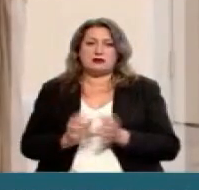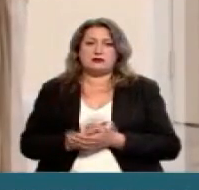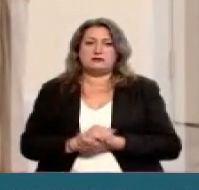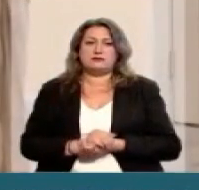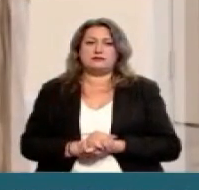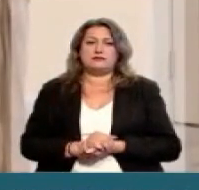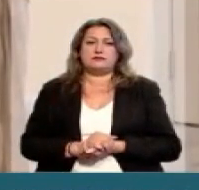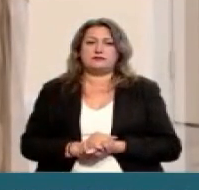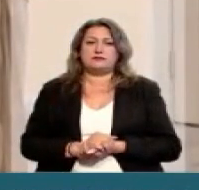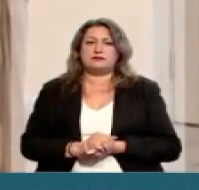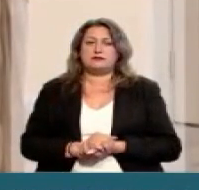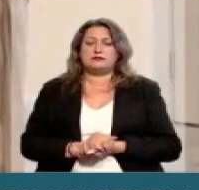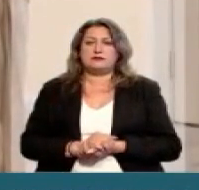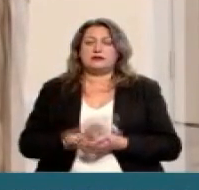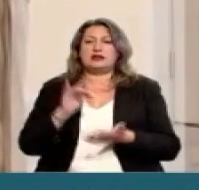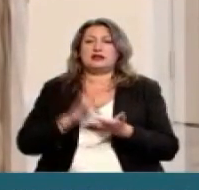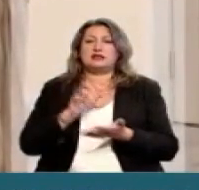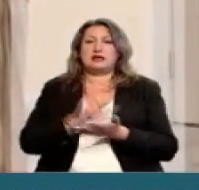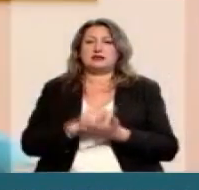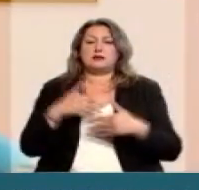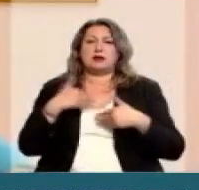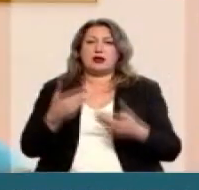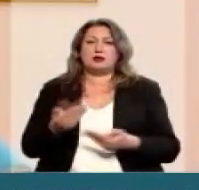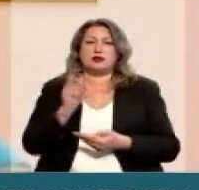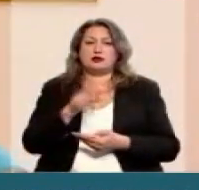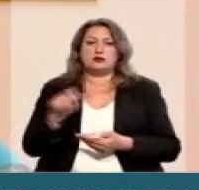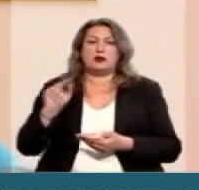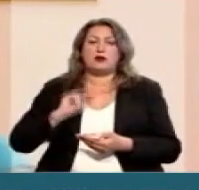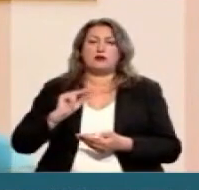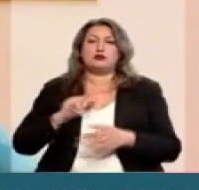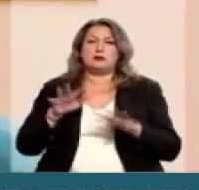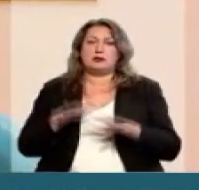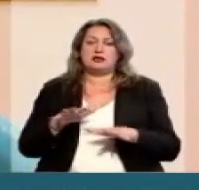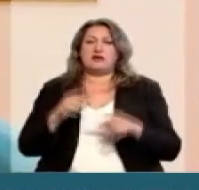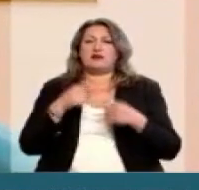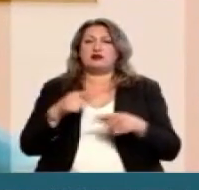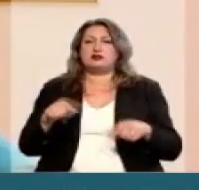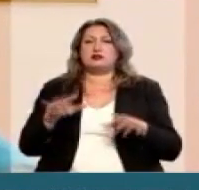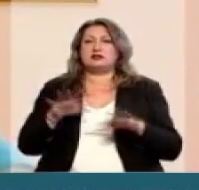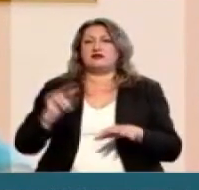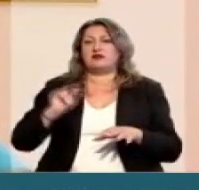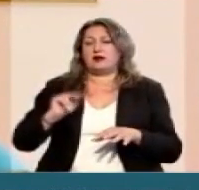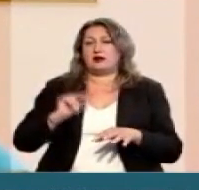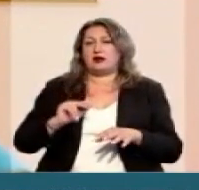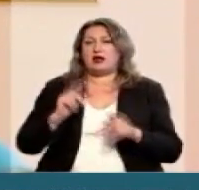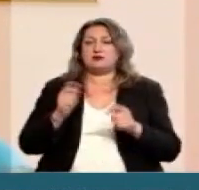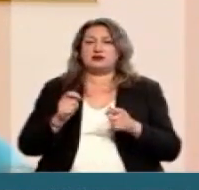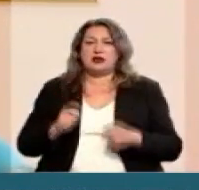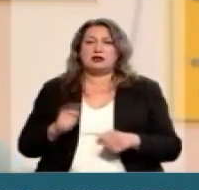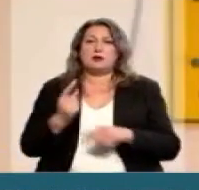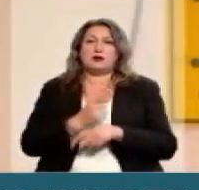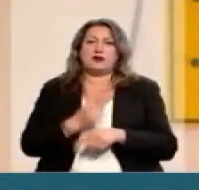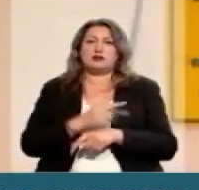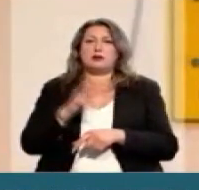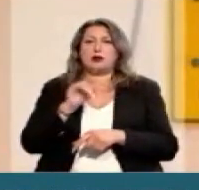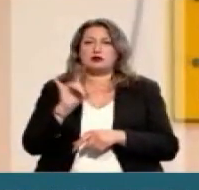Еңбекпен қамту орталығы азаматтарға әртүрлі қызмет салаларында жұмыс ұсынады. Әкімші, сатушы және менеджер ең сұранысқа ие мамандықтардың